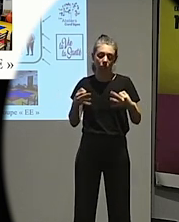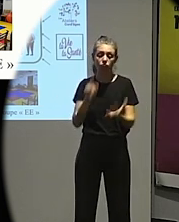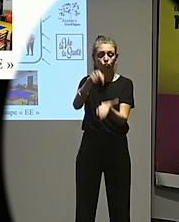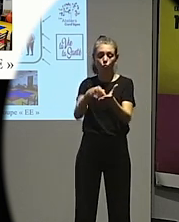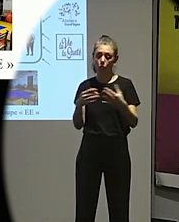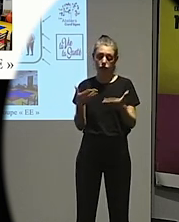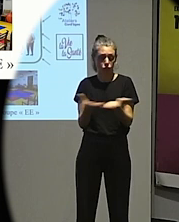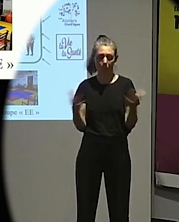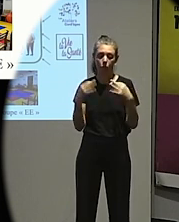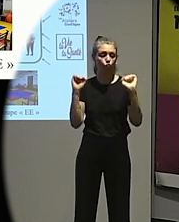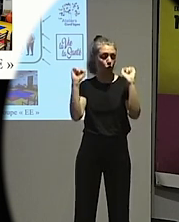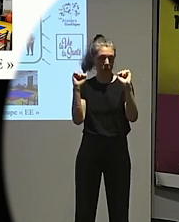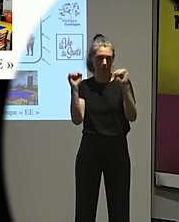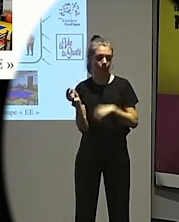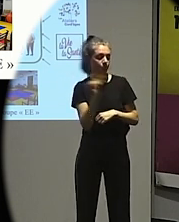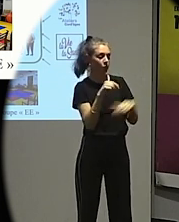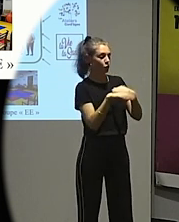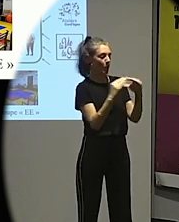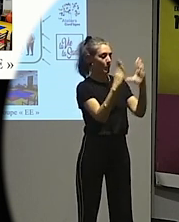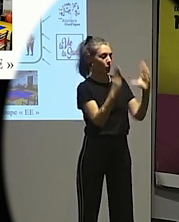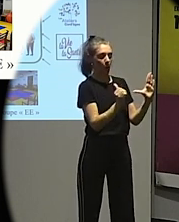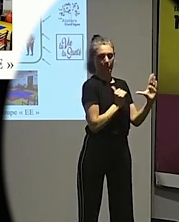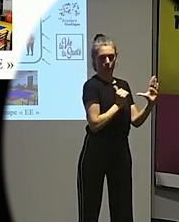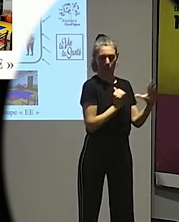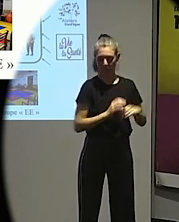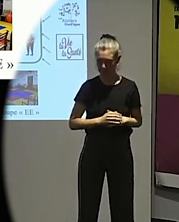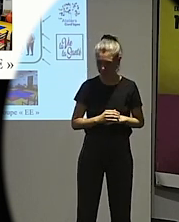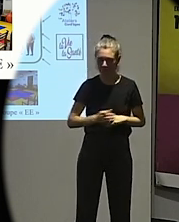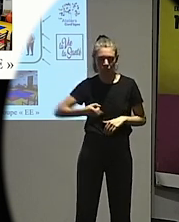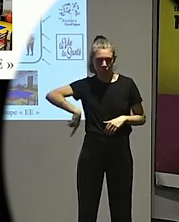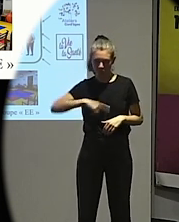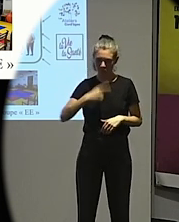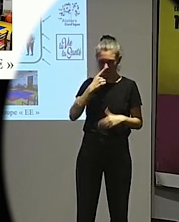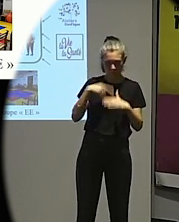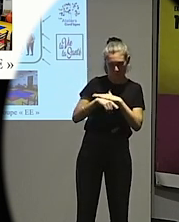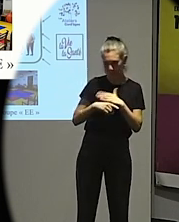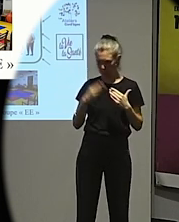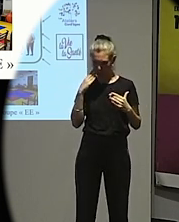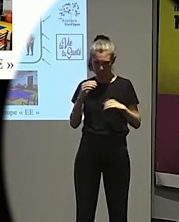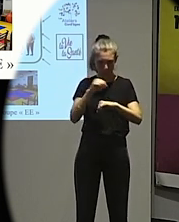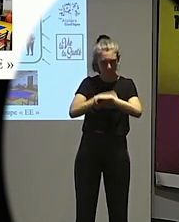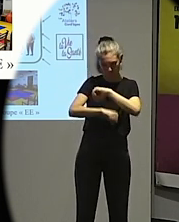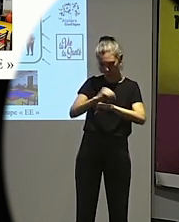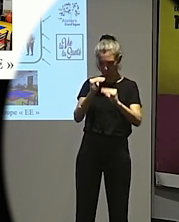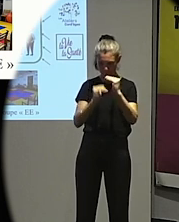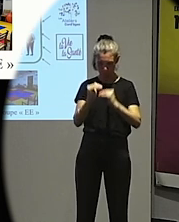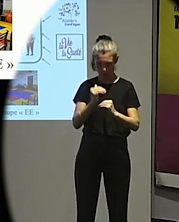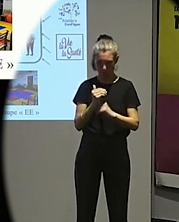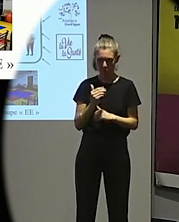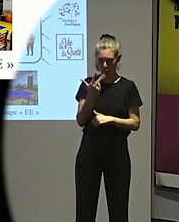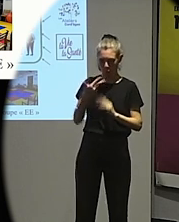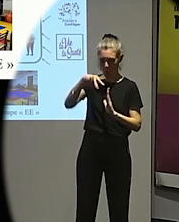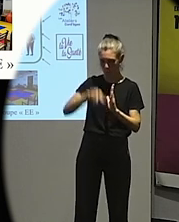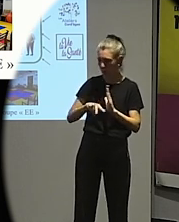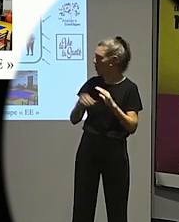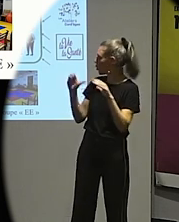et ceux qui ont fait l'entraînement en individuel. Et donc on avait prédit qu'après trois mois de programme, c'était pour le groupe EE, tel que